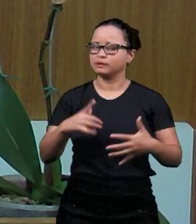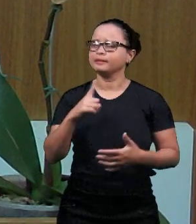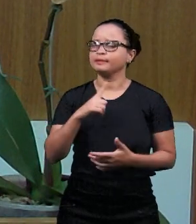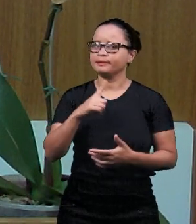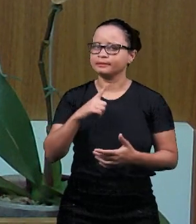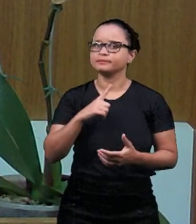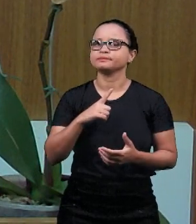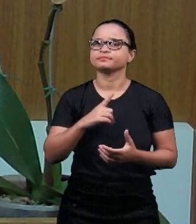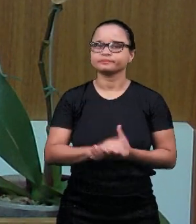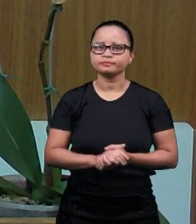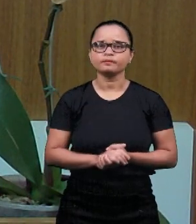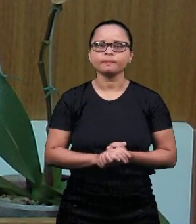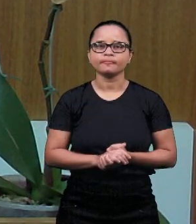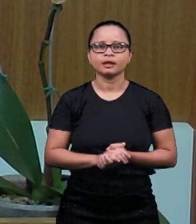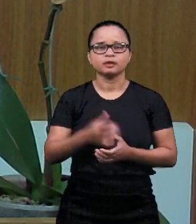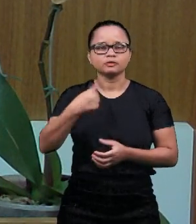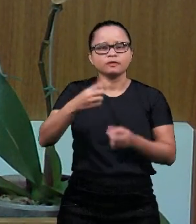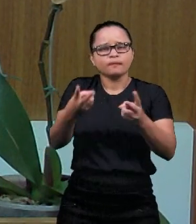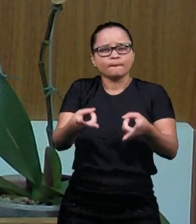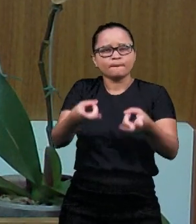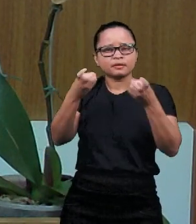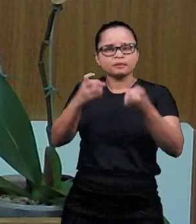lutte pour